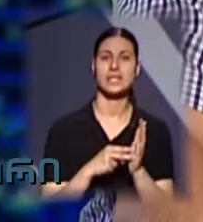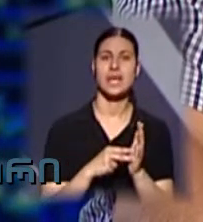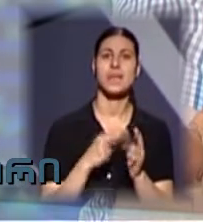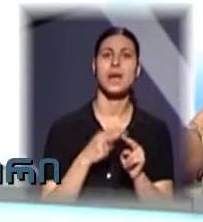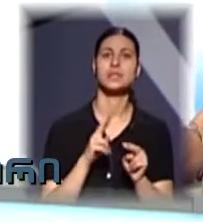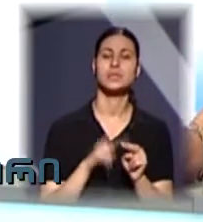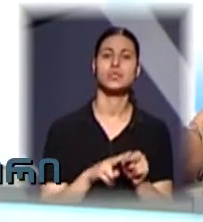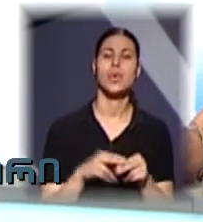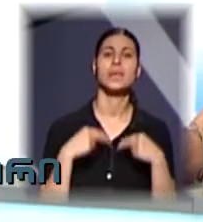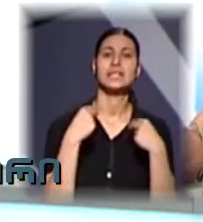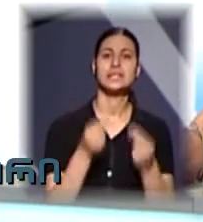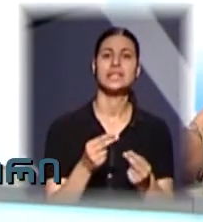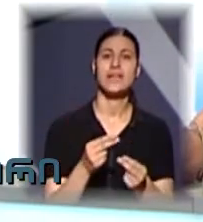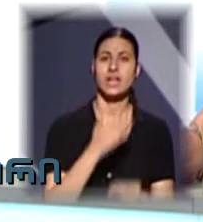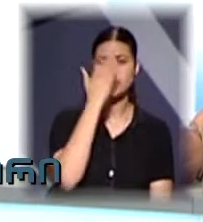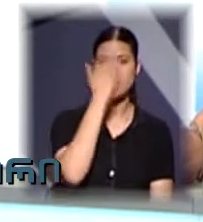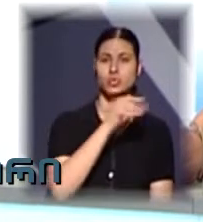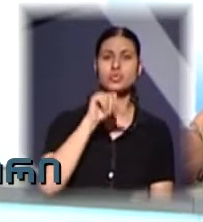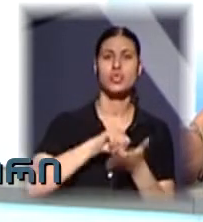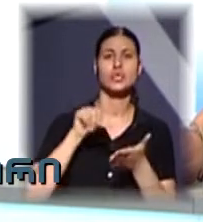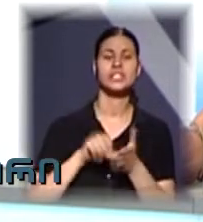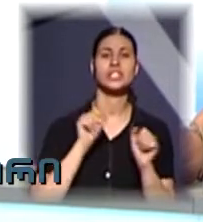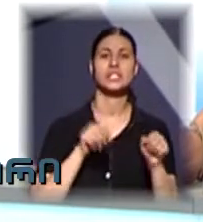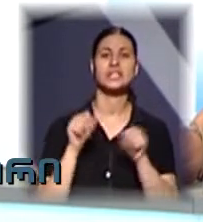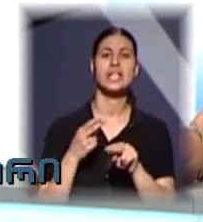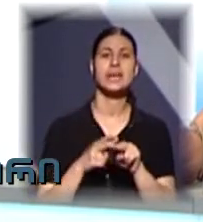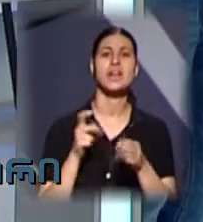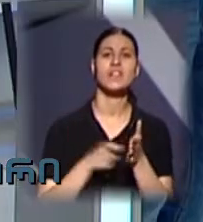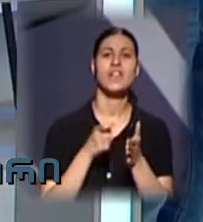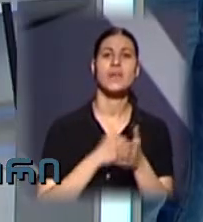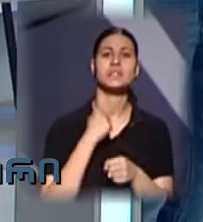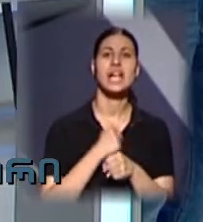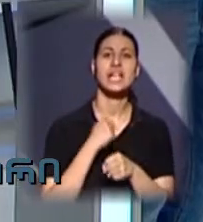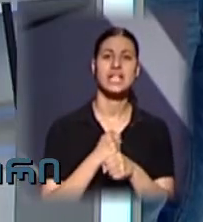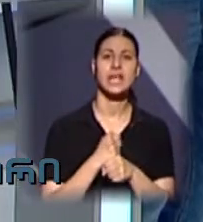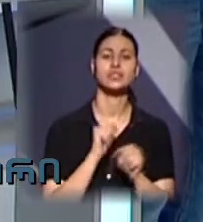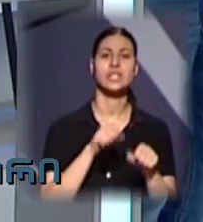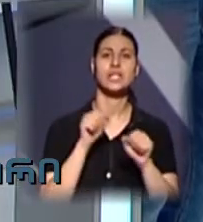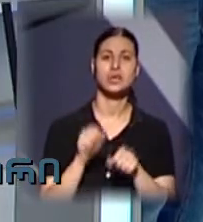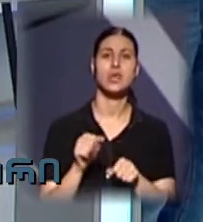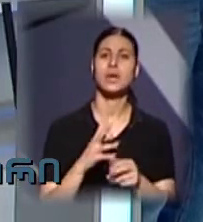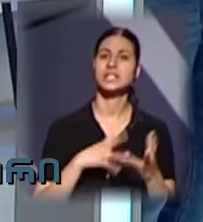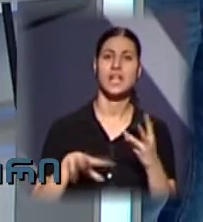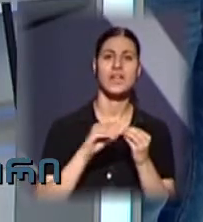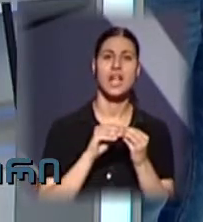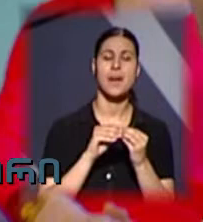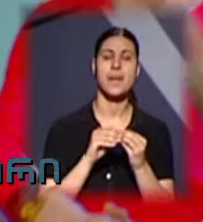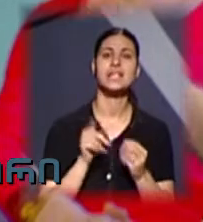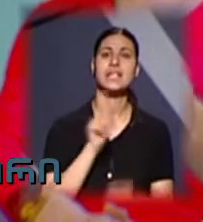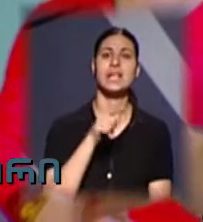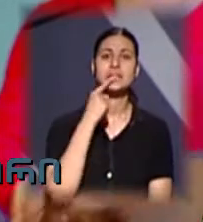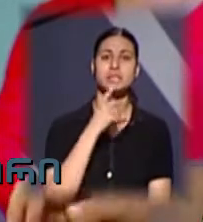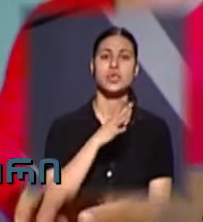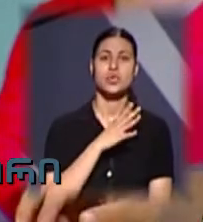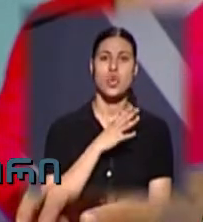იძლევა საზოგადოების მონაწილეობის შესაძლებლობასაც იმ კვლევების გაკეთების შესაძლებლობასაც და ყველაფერს ყველა თქვენ რაც